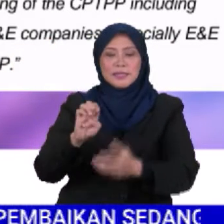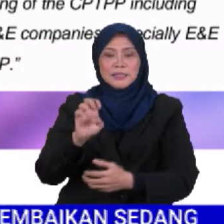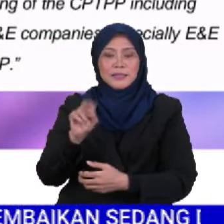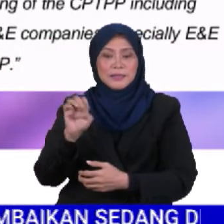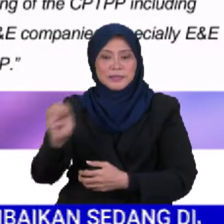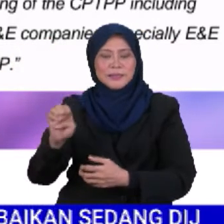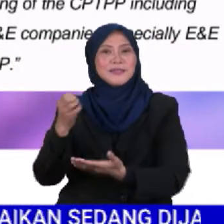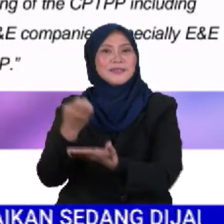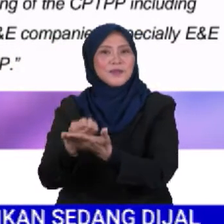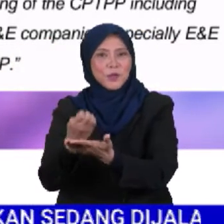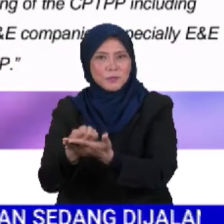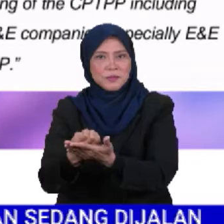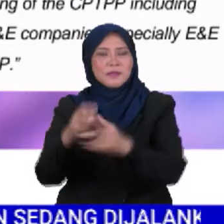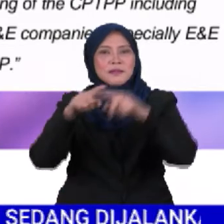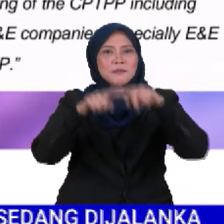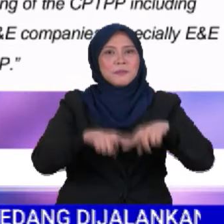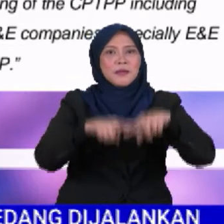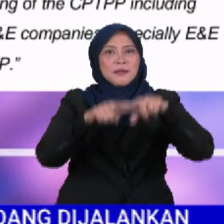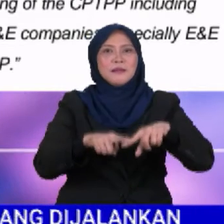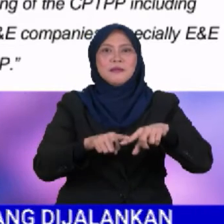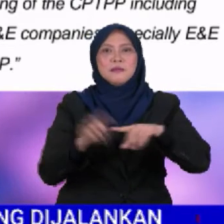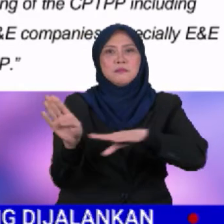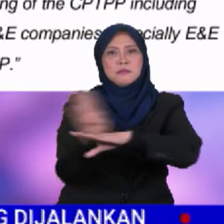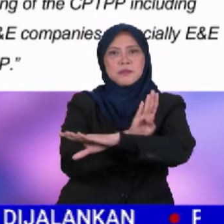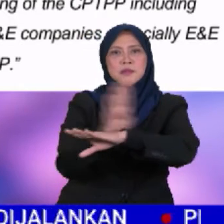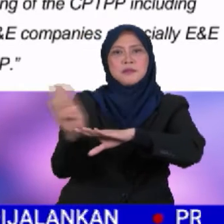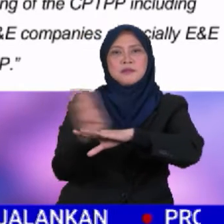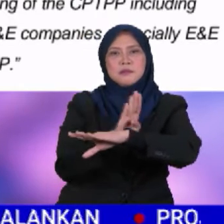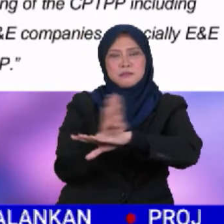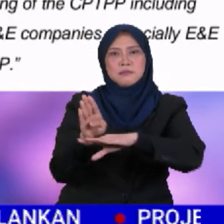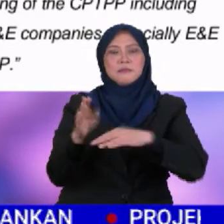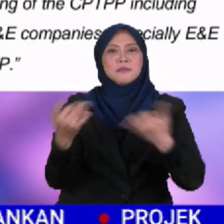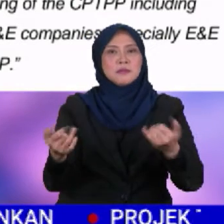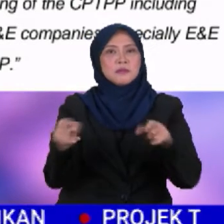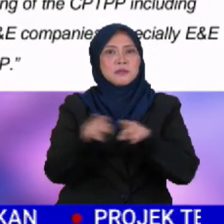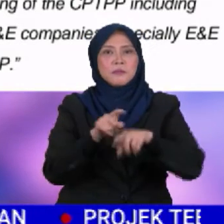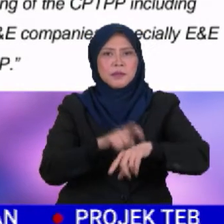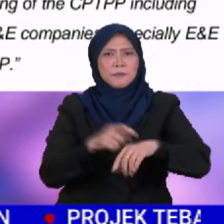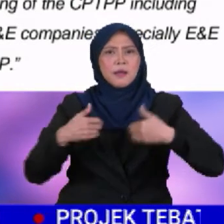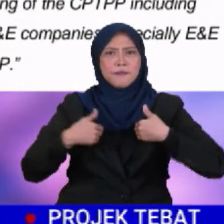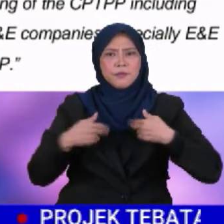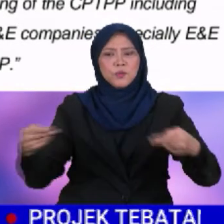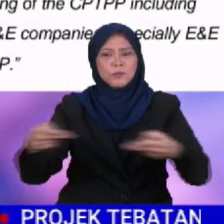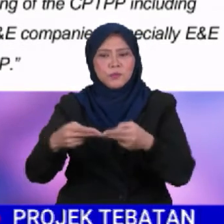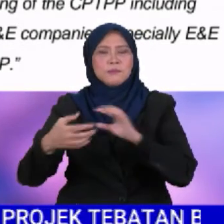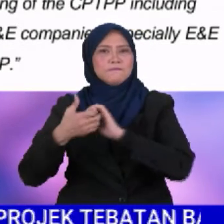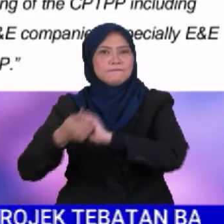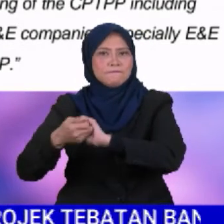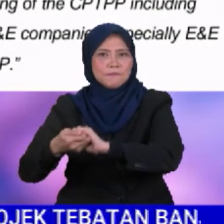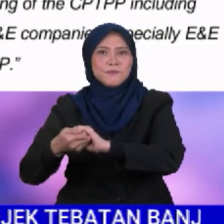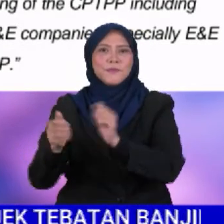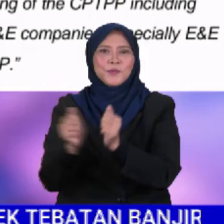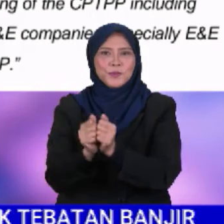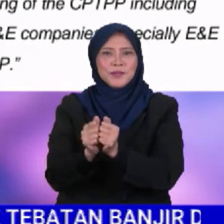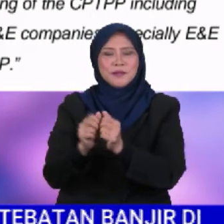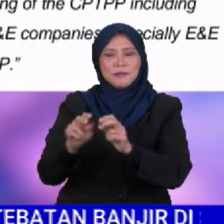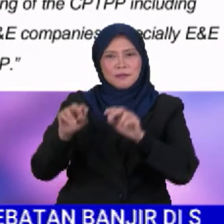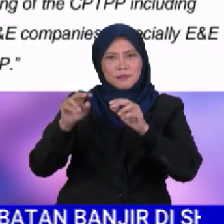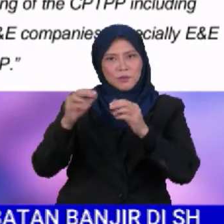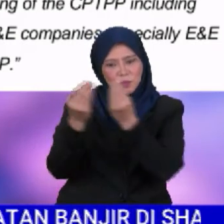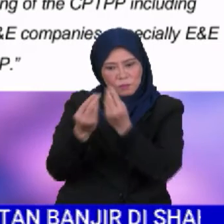sektor ekonomi yang bergantung kepada perdagangan pada masa sama mempunyai hubungan Kukuh dengan rantaian nilai